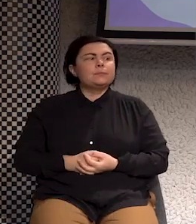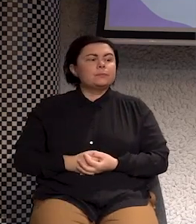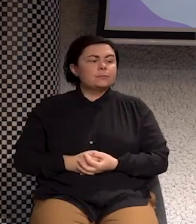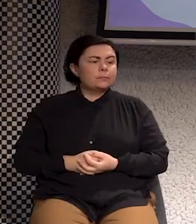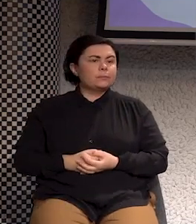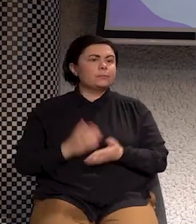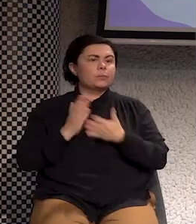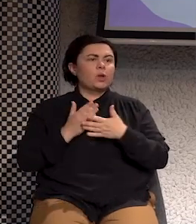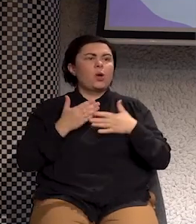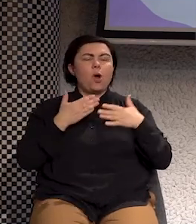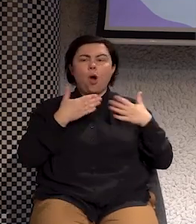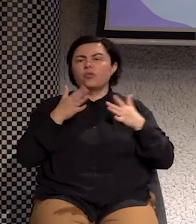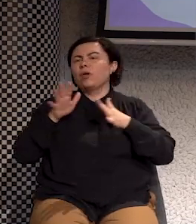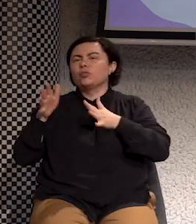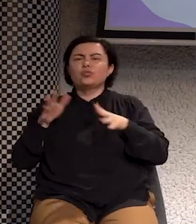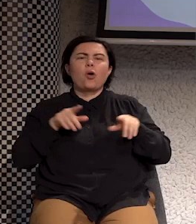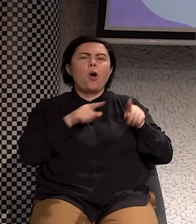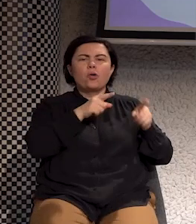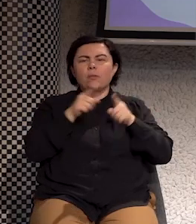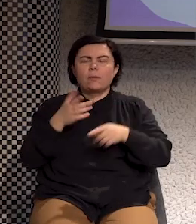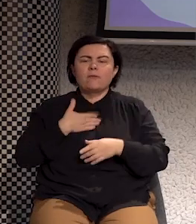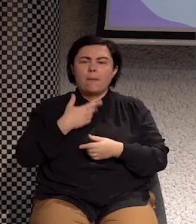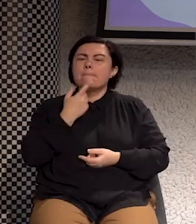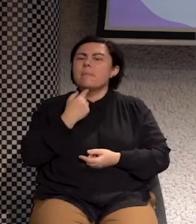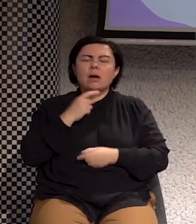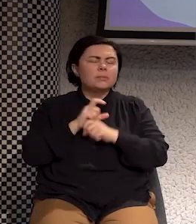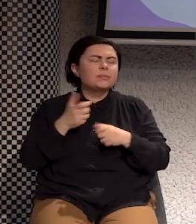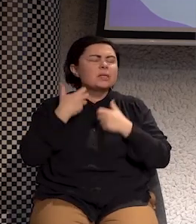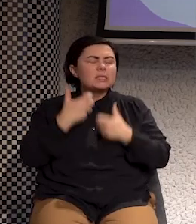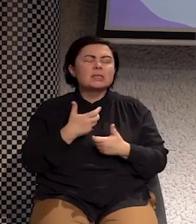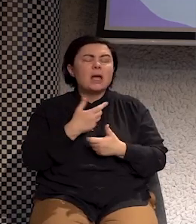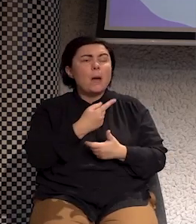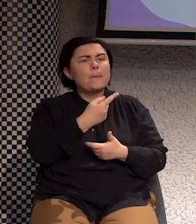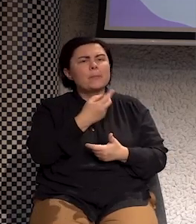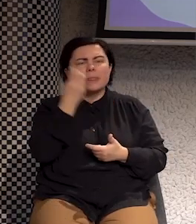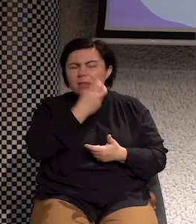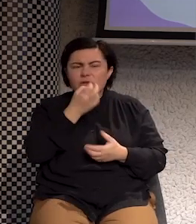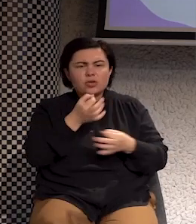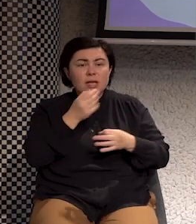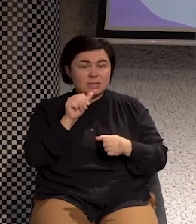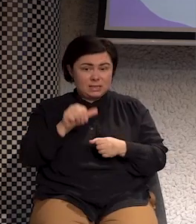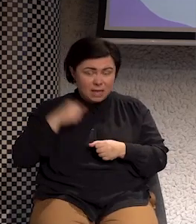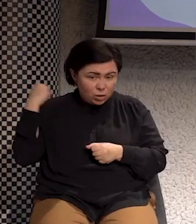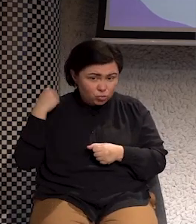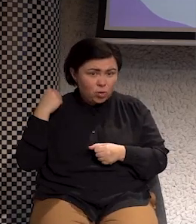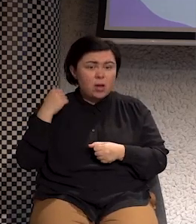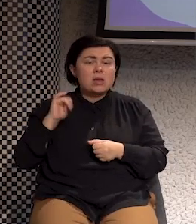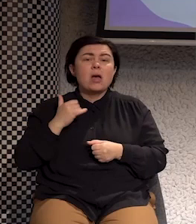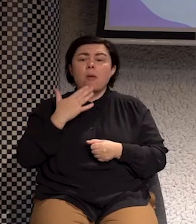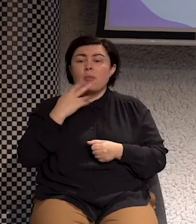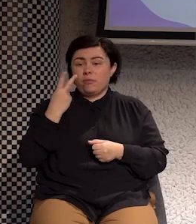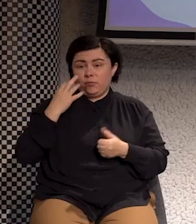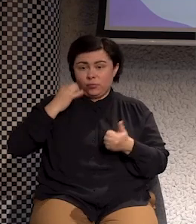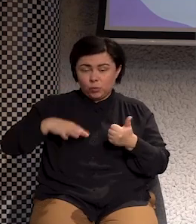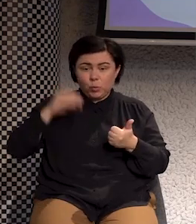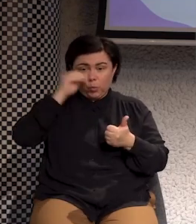Mi się otwiera bardzo dużo wątków. Też wiem, że mamy niedużo czasu, ale koniecznie chciałbym się podzielić jedną anegdotką, bo ona jest z zeszłego tygodnia po prostu. Jak wspominałam, mam dwóch synów. Jeden